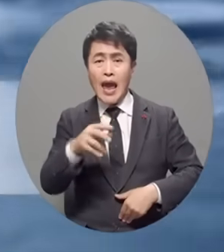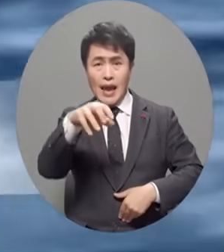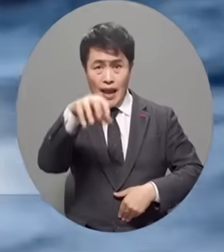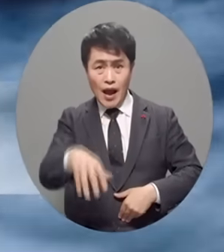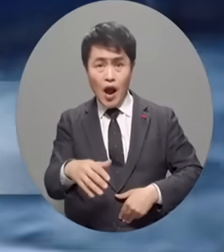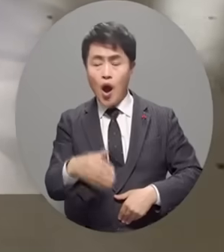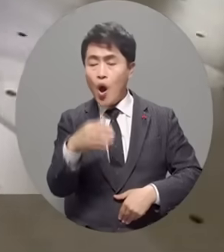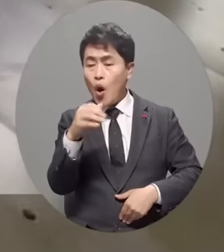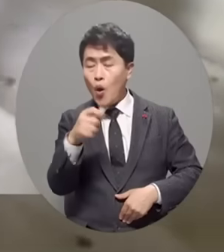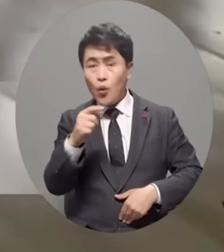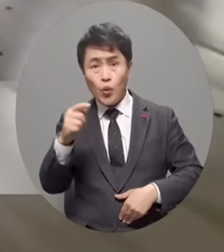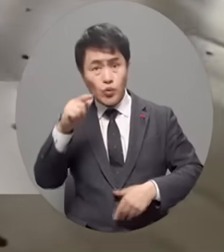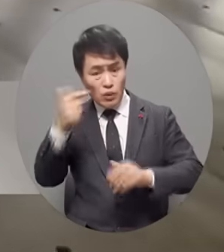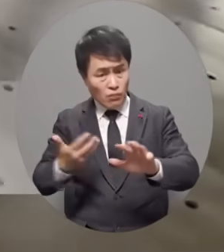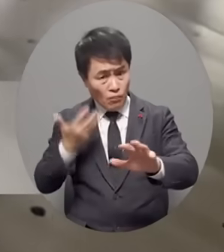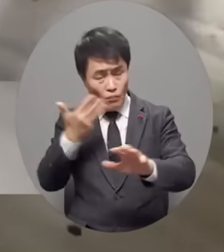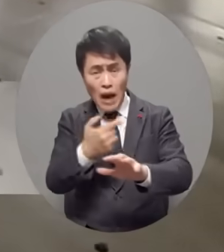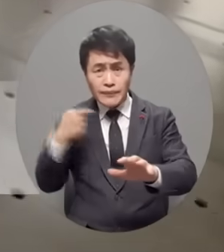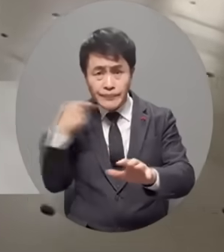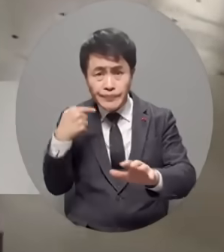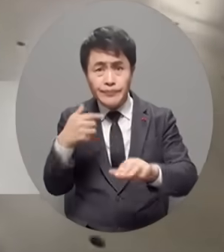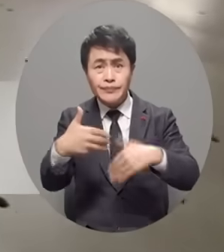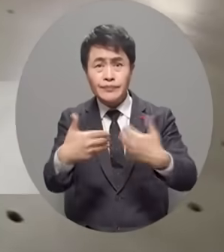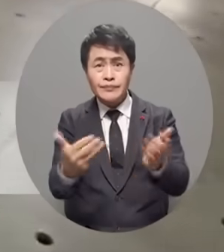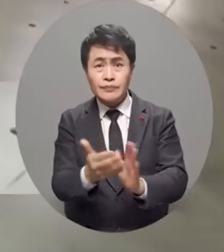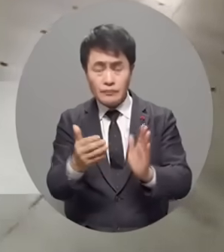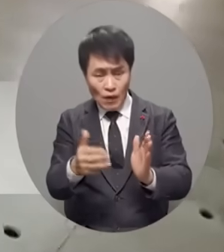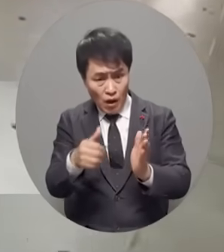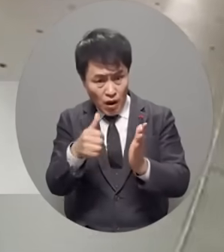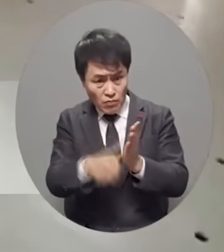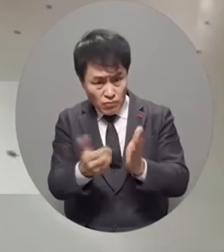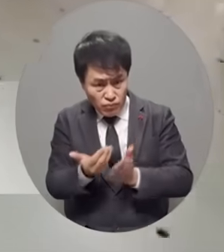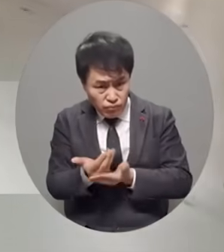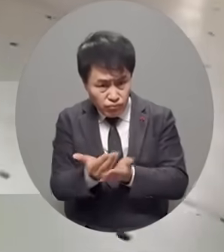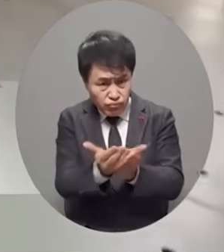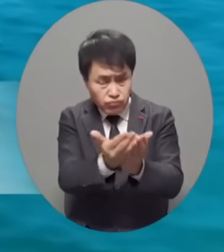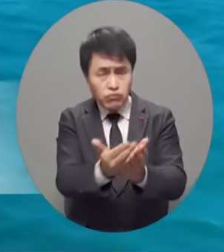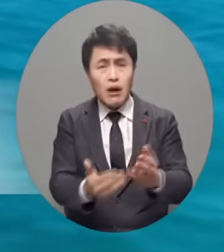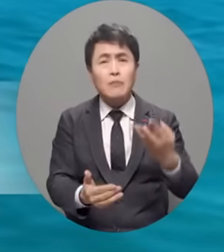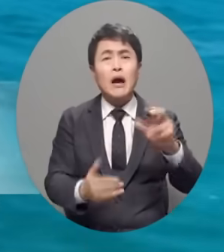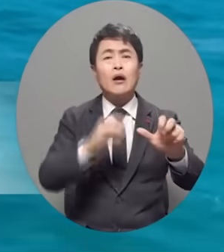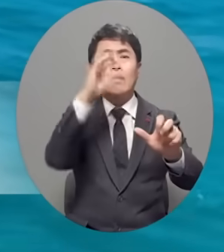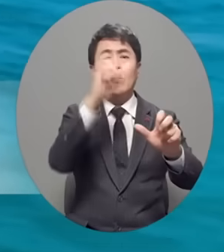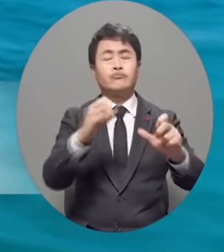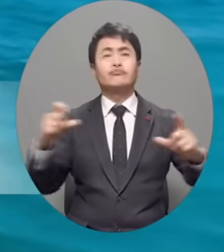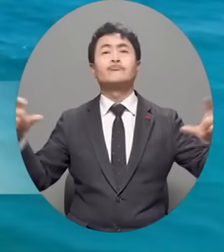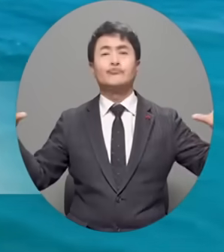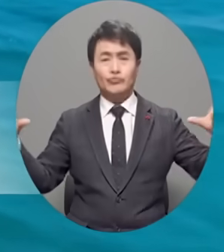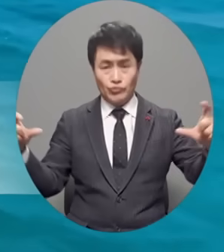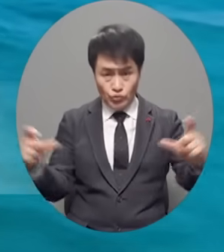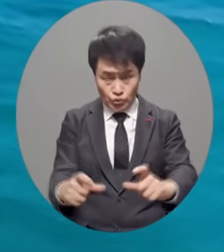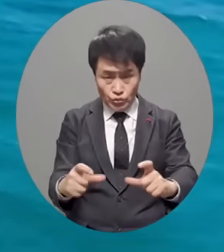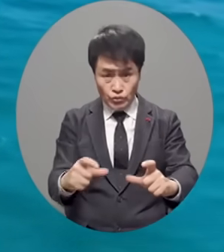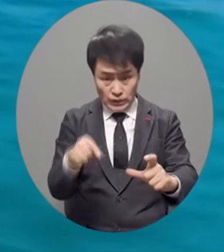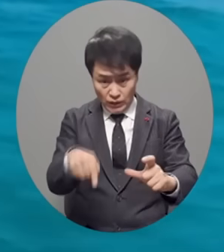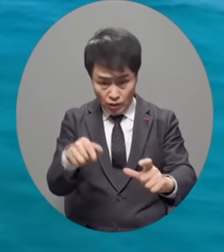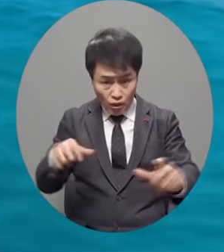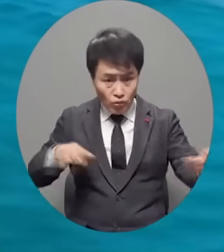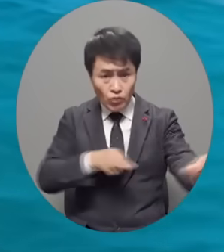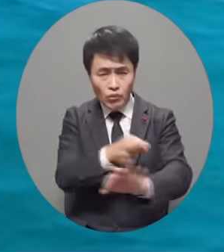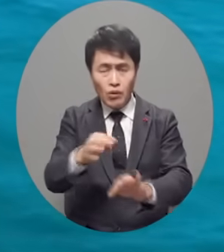후티 반군의 공격이 강화된 이후 항구 물동량이 85% 감소했다고 이 항구의 최고 경영자가